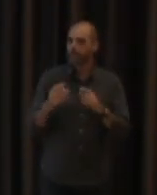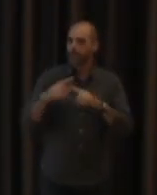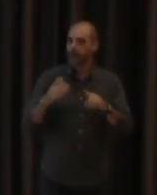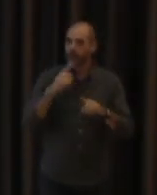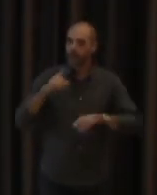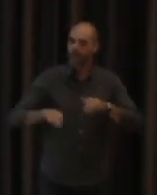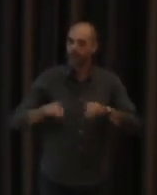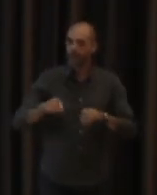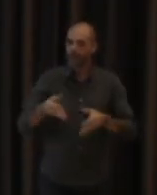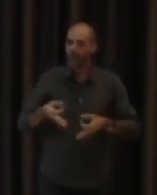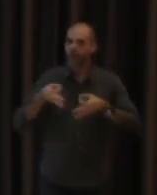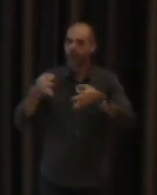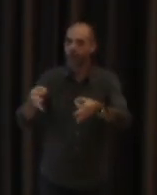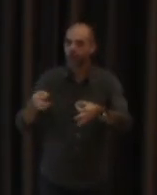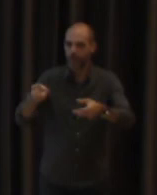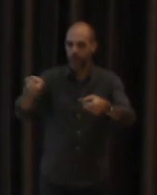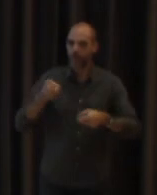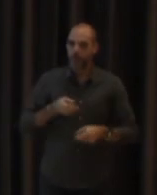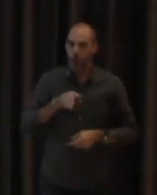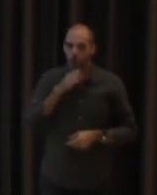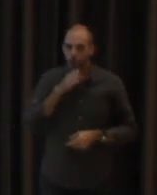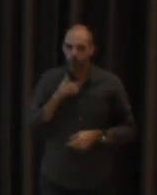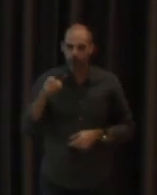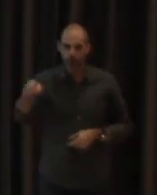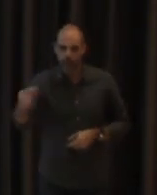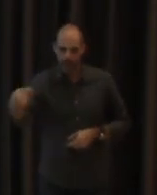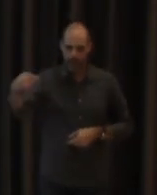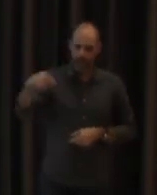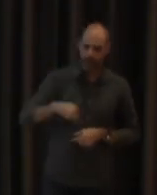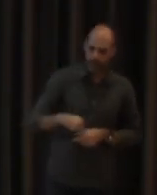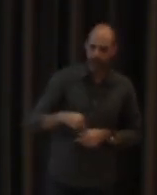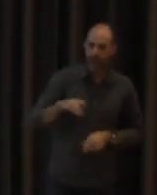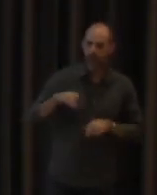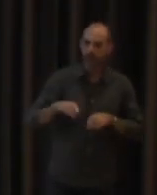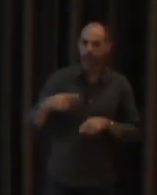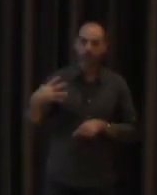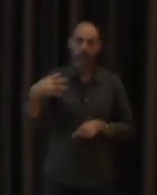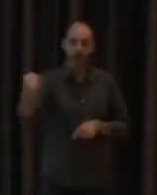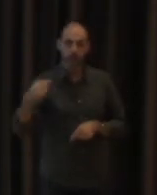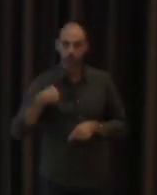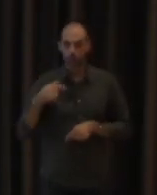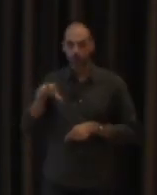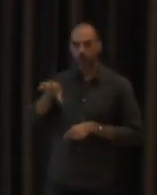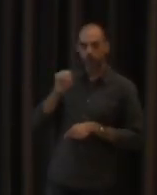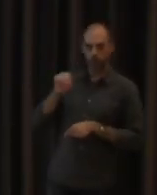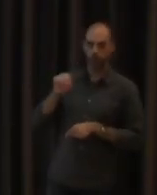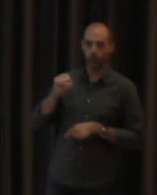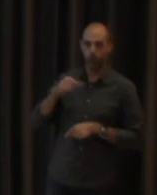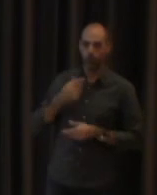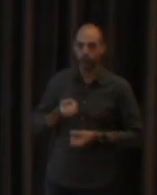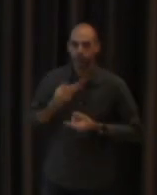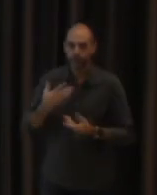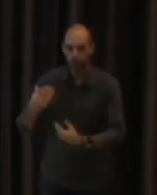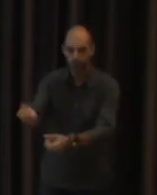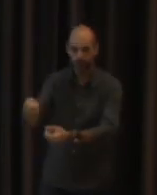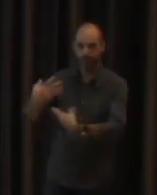de destinació, el lloc de desplaçament, és cap al lloc de l'emissor o del receptor o si la destinació és cap a un